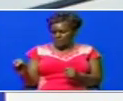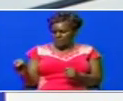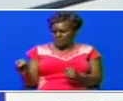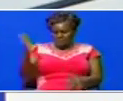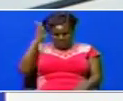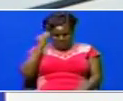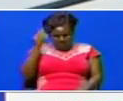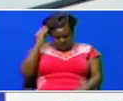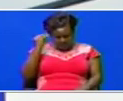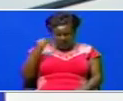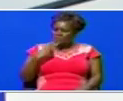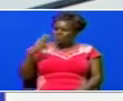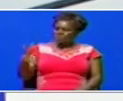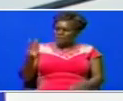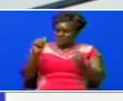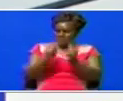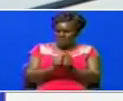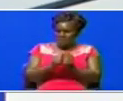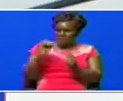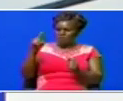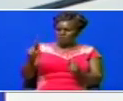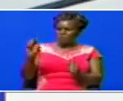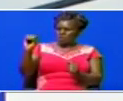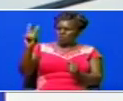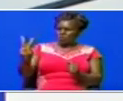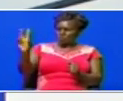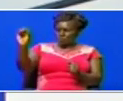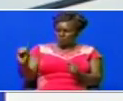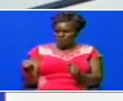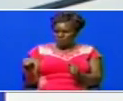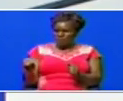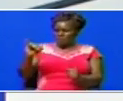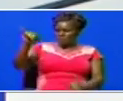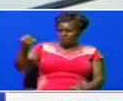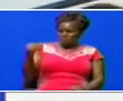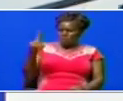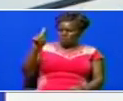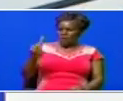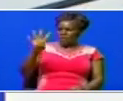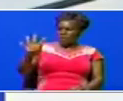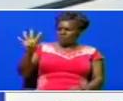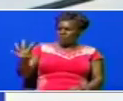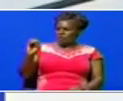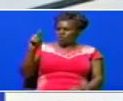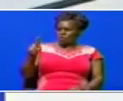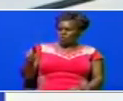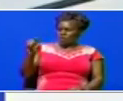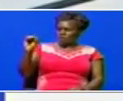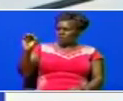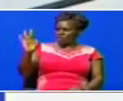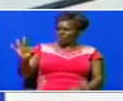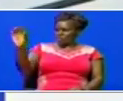Mohamed Dida, 210, 0.04%. Shakalaka Jirongo, 144,